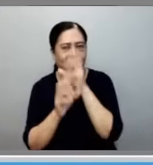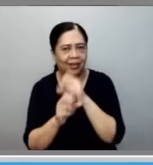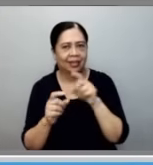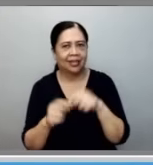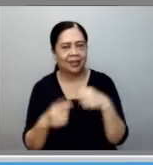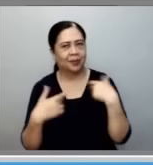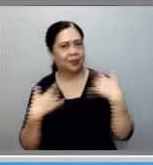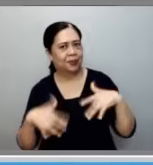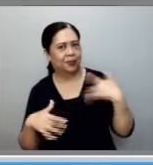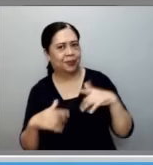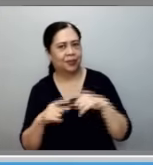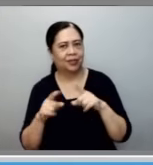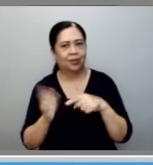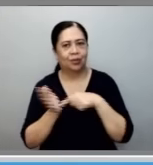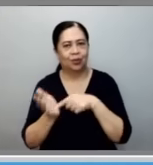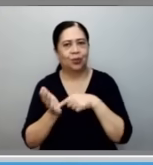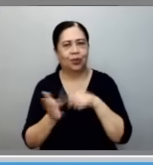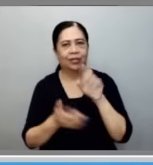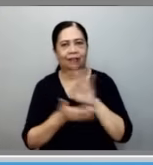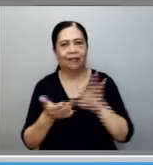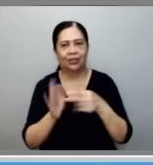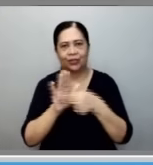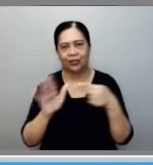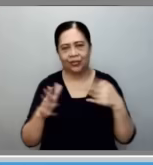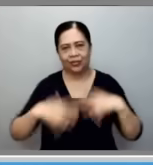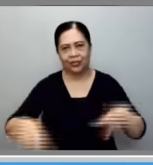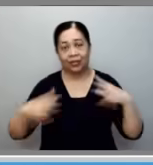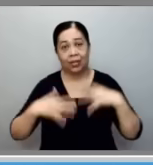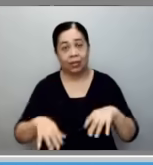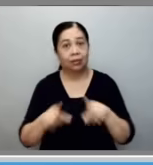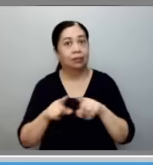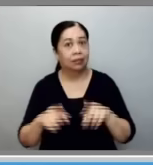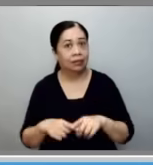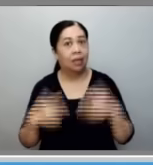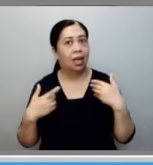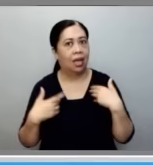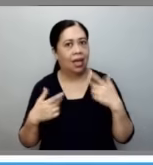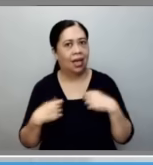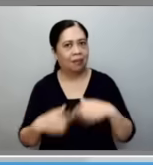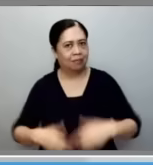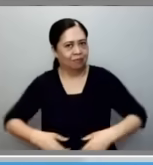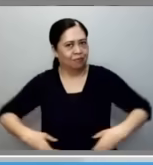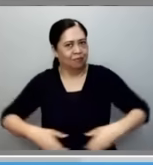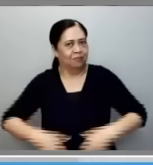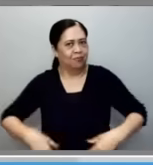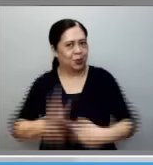niya bilang model ng isang fashion brand. Hindi lang yan, may pa-abs reveal din ang Golden